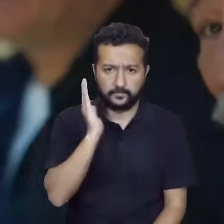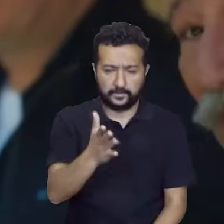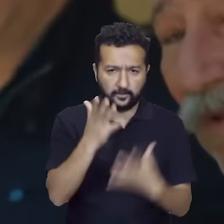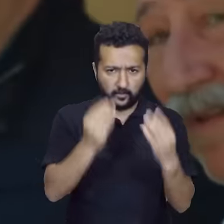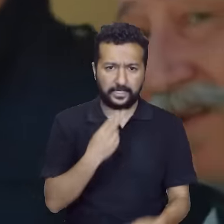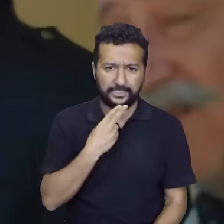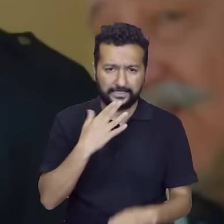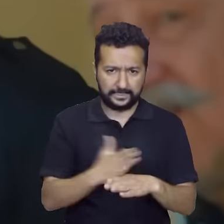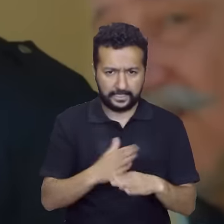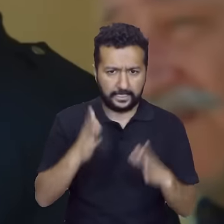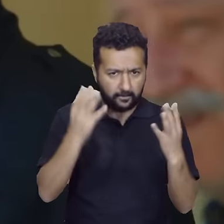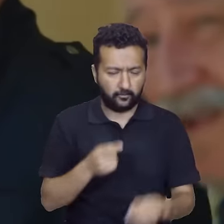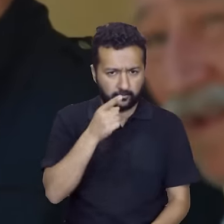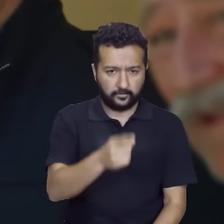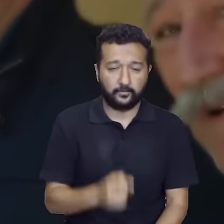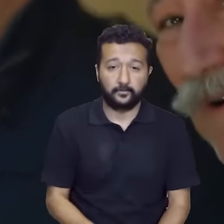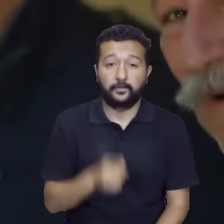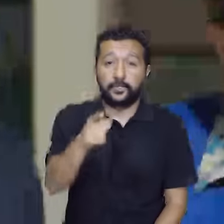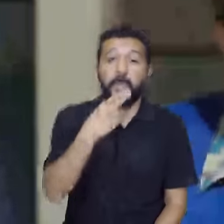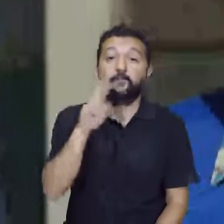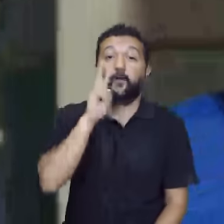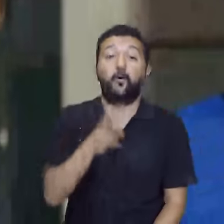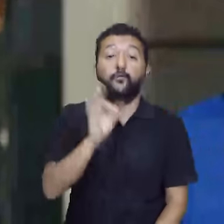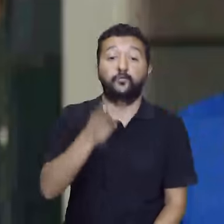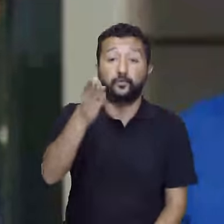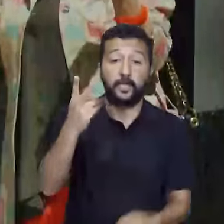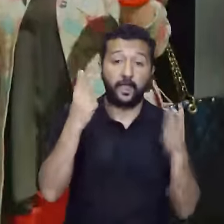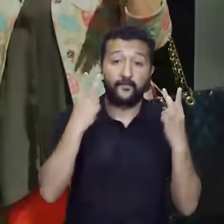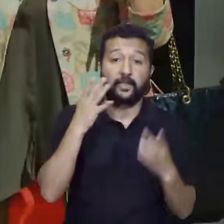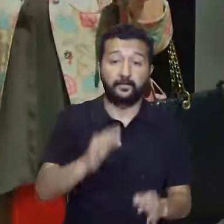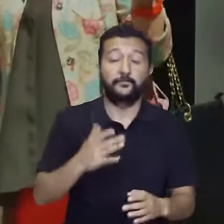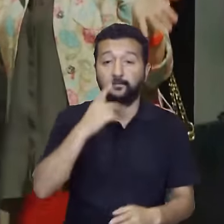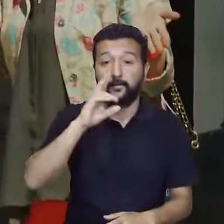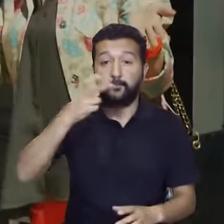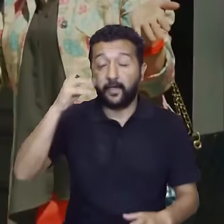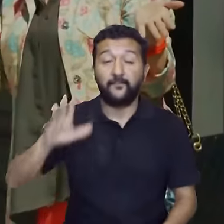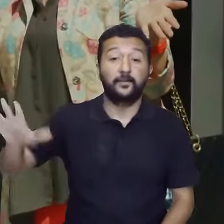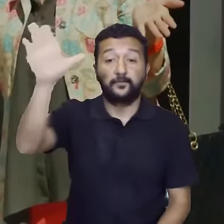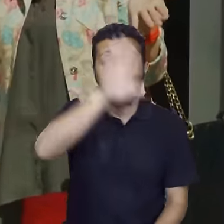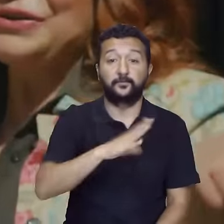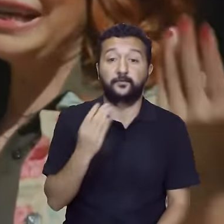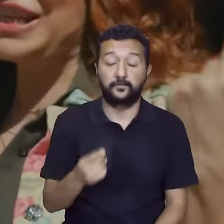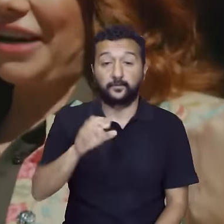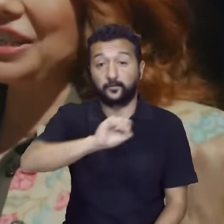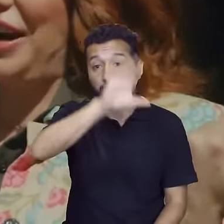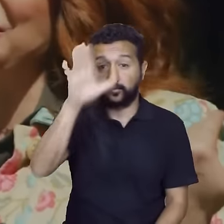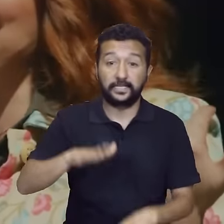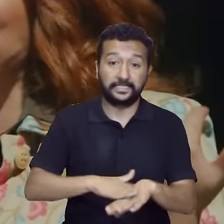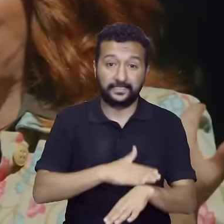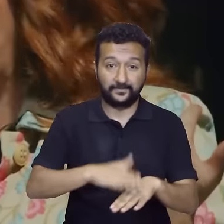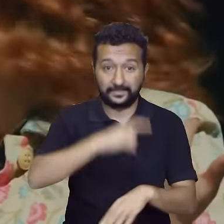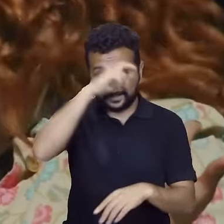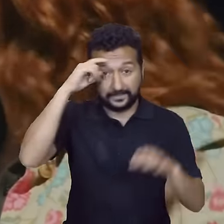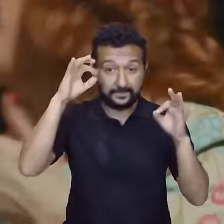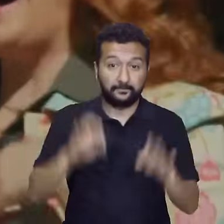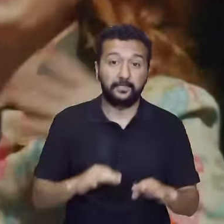Kız, kız delirdin mi? Ne oluyor? Ya abla görmüyor musun şu havayı? Böyle masmavi gökyüzü. Güneş yavaş yavaş